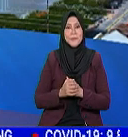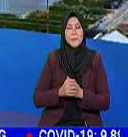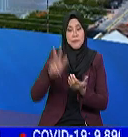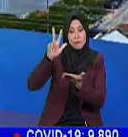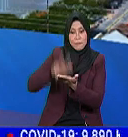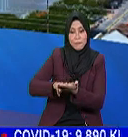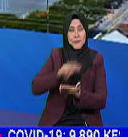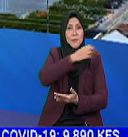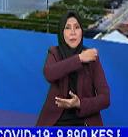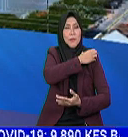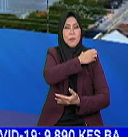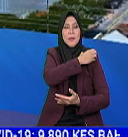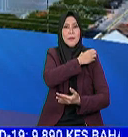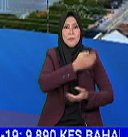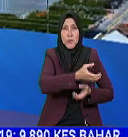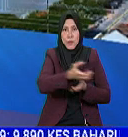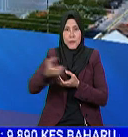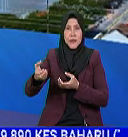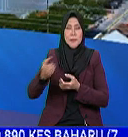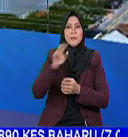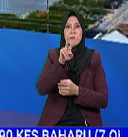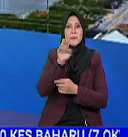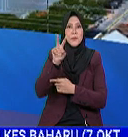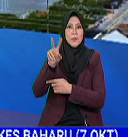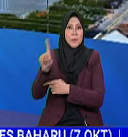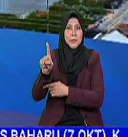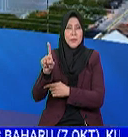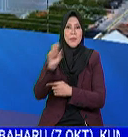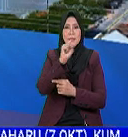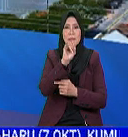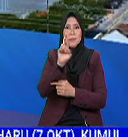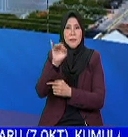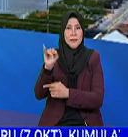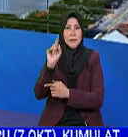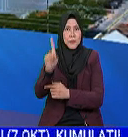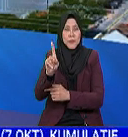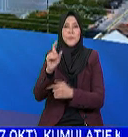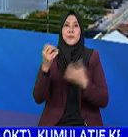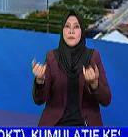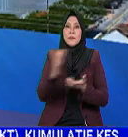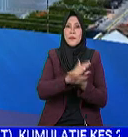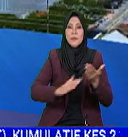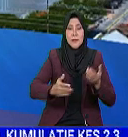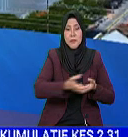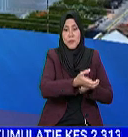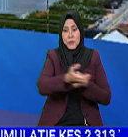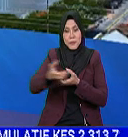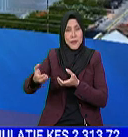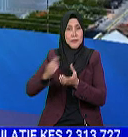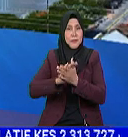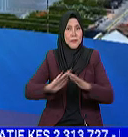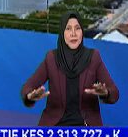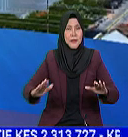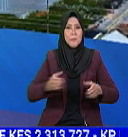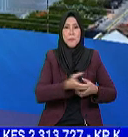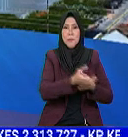pentol yahan pegawai Bomba bantuan ciri2 2021 penolong pengarah bagian operasi kebebasan dan penyelamat sawah penguasa